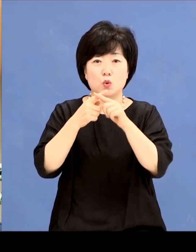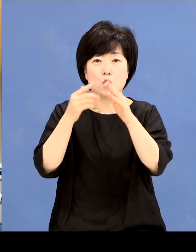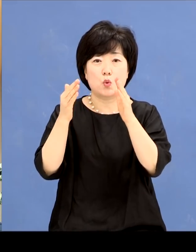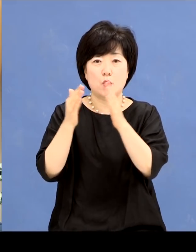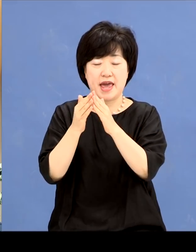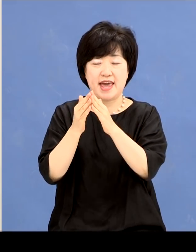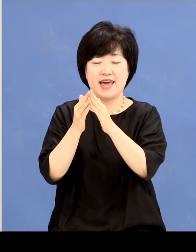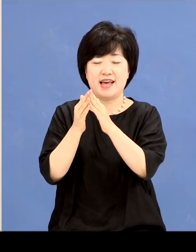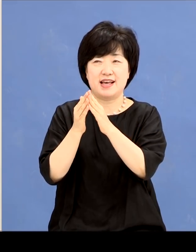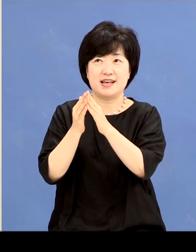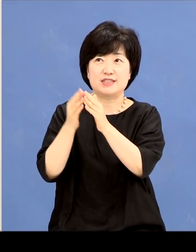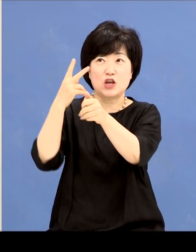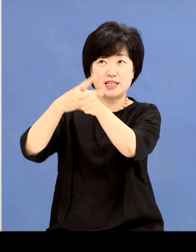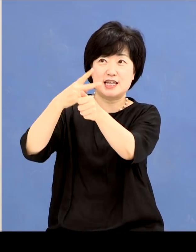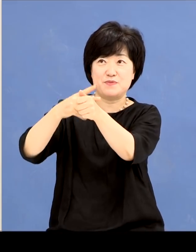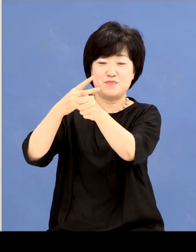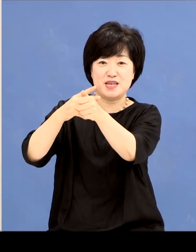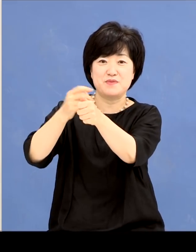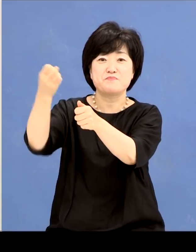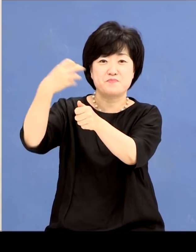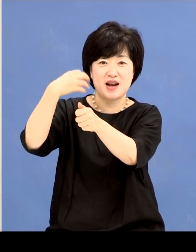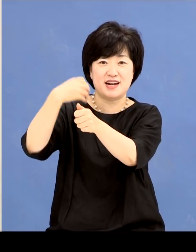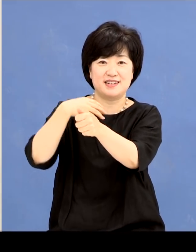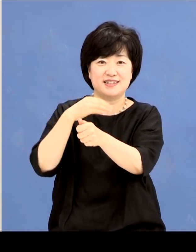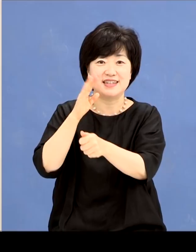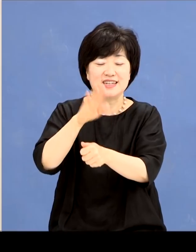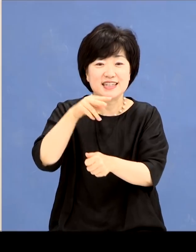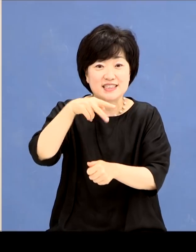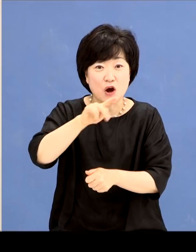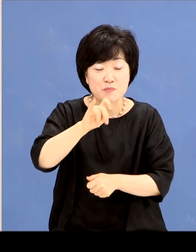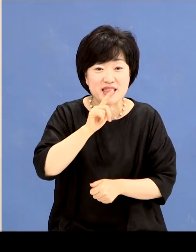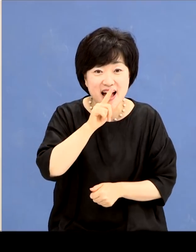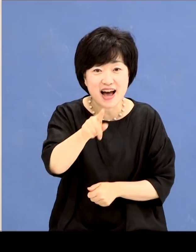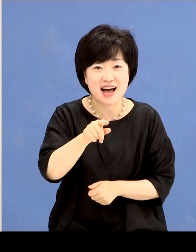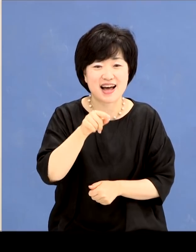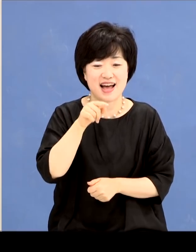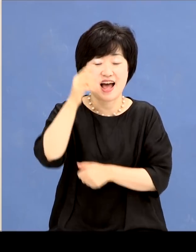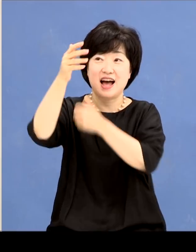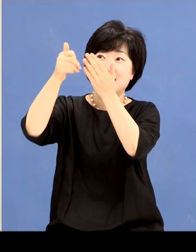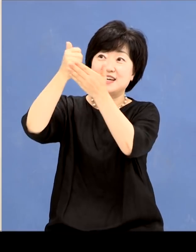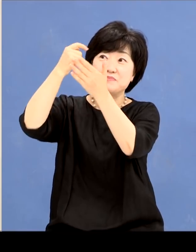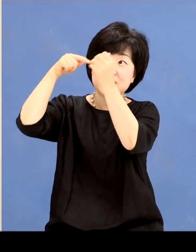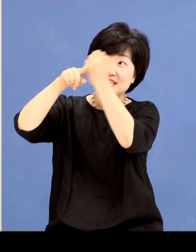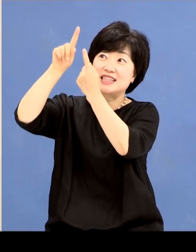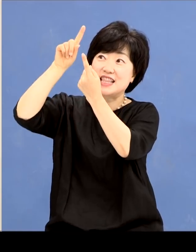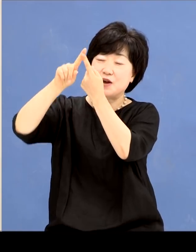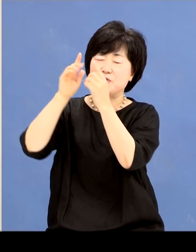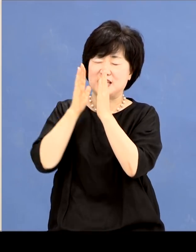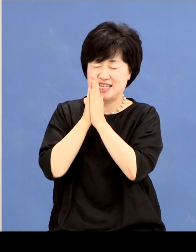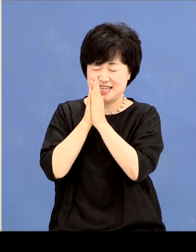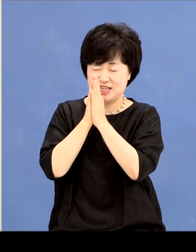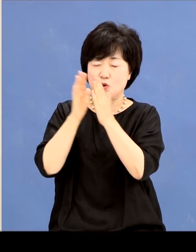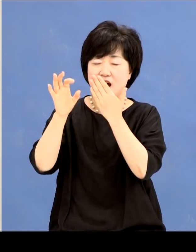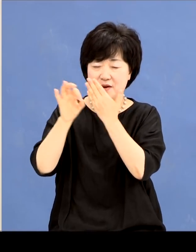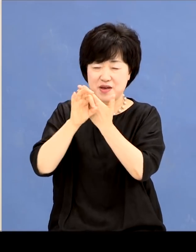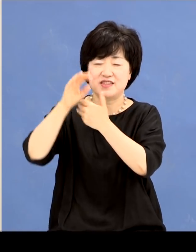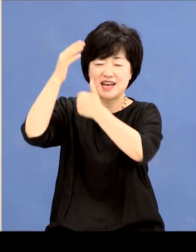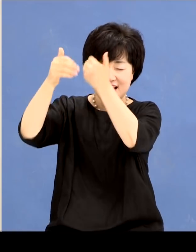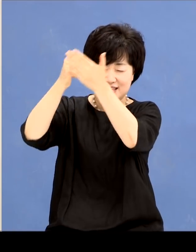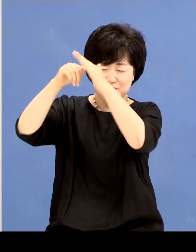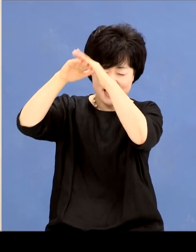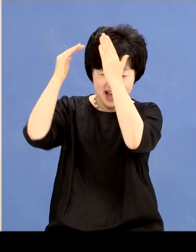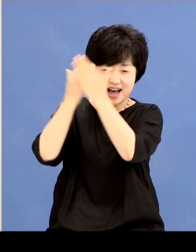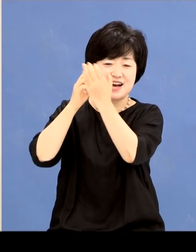얘기를 해주셨어요. 성민아, 너가 하나님의 뜻대로 기도하면 네. 하나님께서 너의 모든 기도들을 들어주실 거야. 네. 그래서